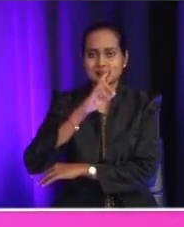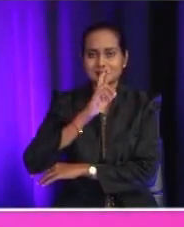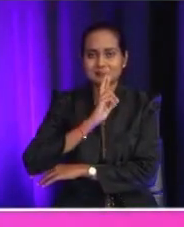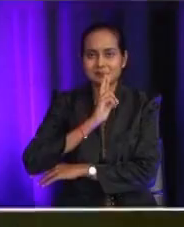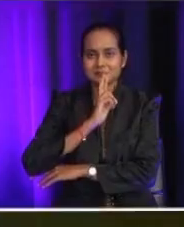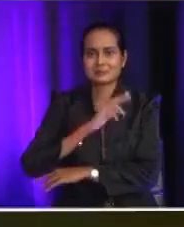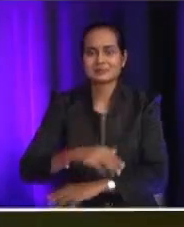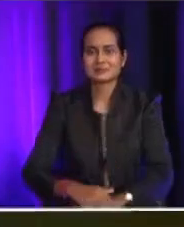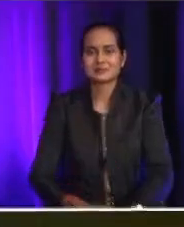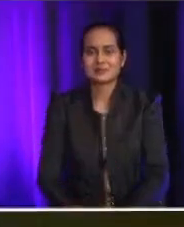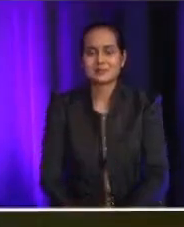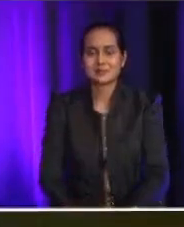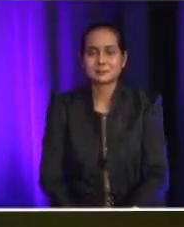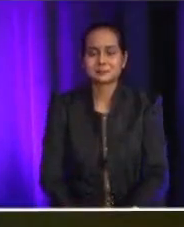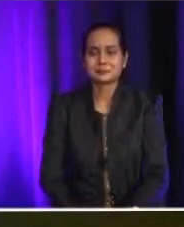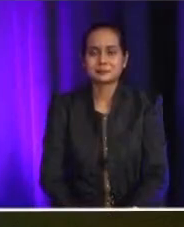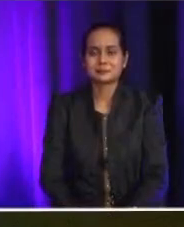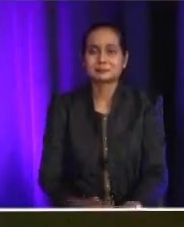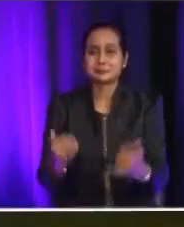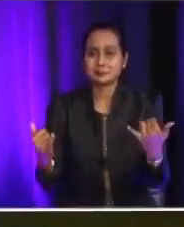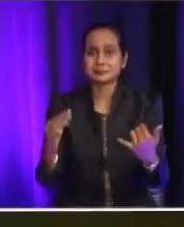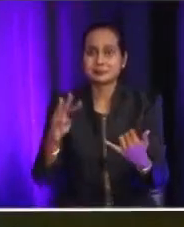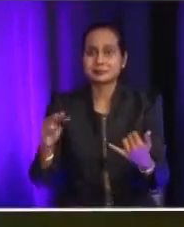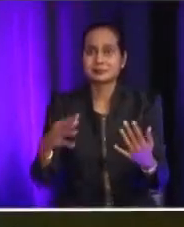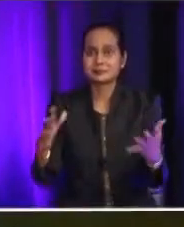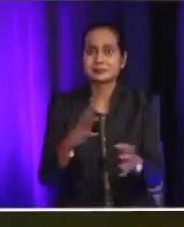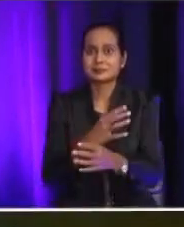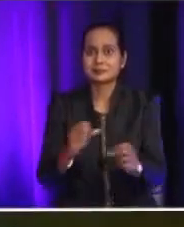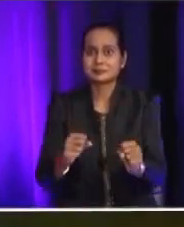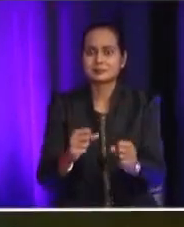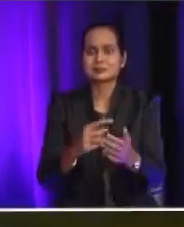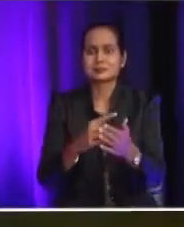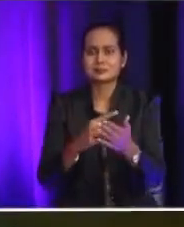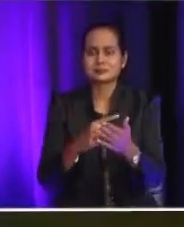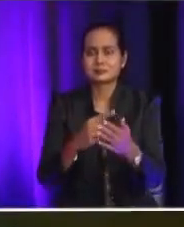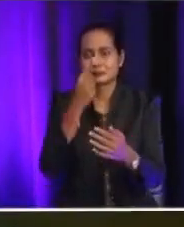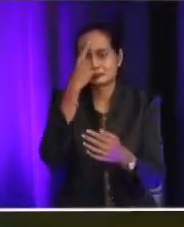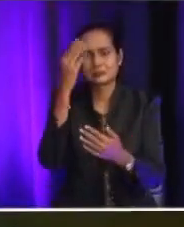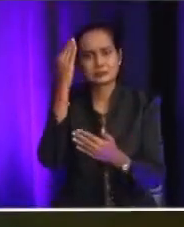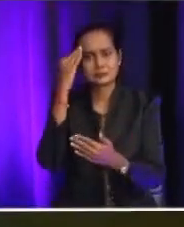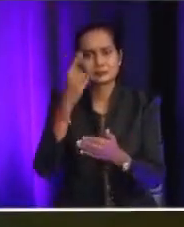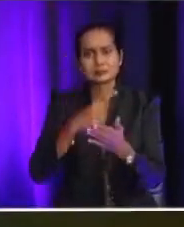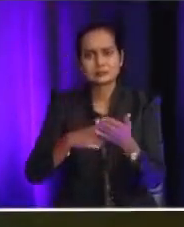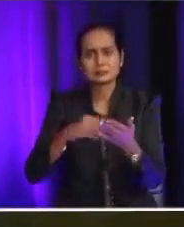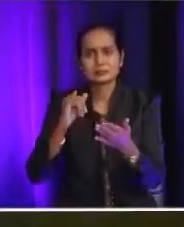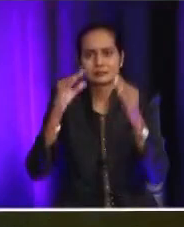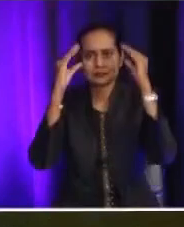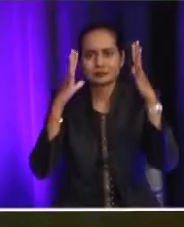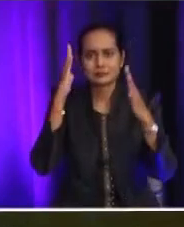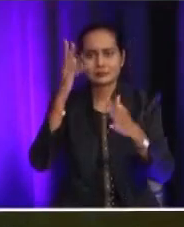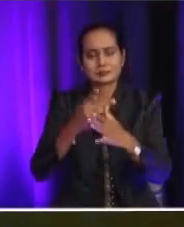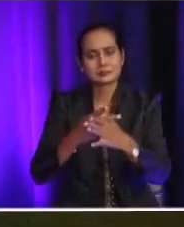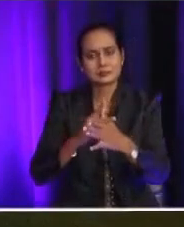mereka juga pun dah bersedia dah untuk nak tahu apa lagi yang Cikgu Zainab bakal kongsikan kepada kita semua di dalam